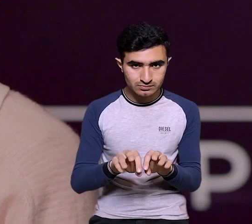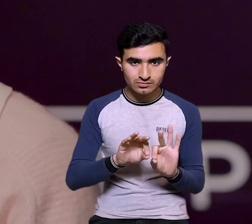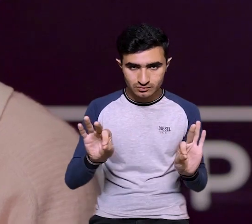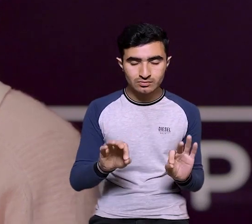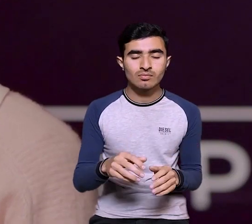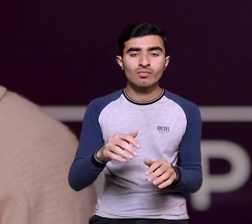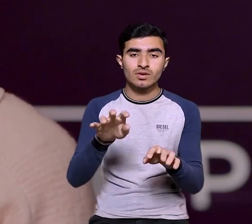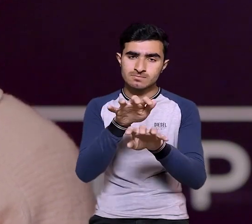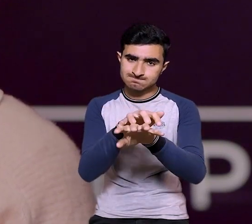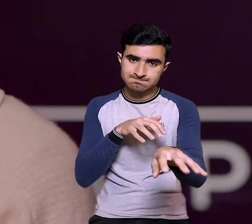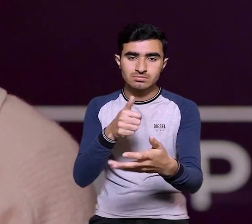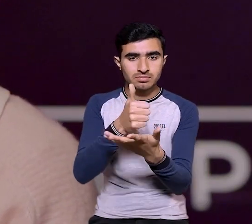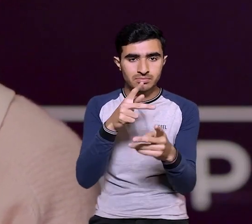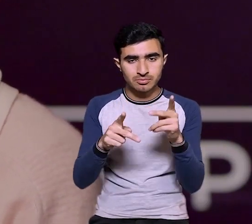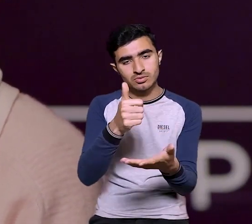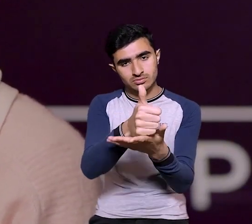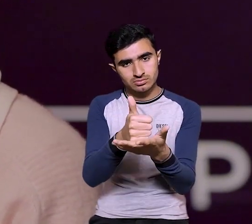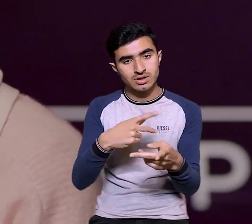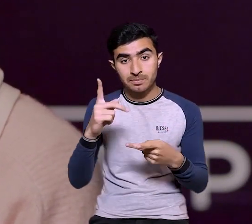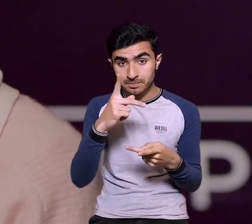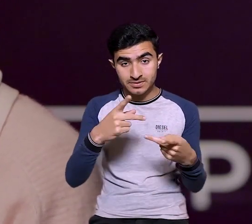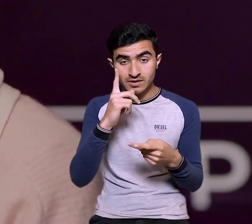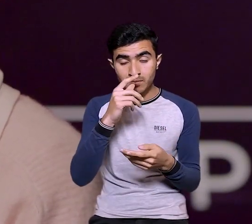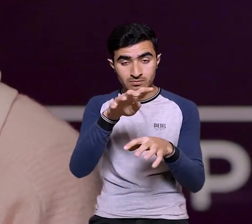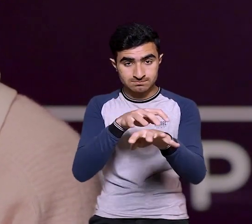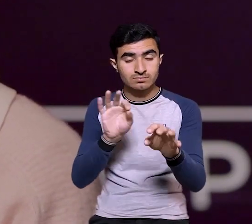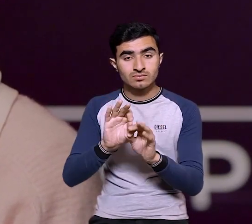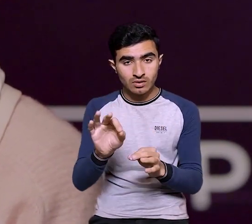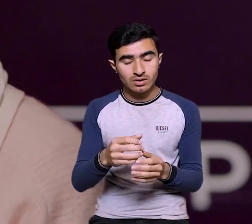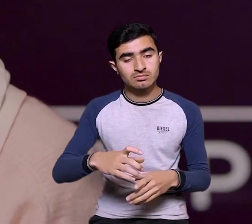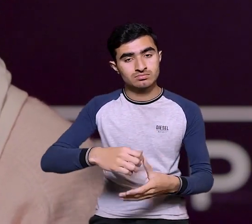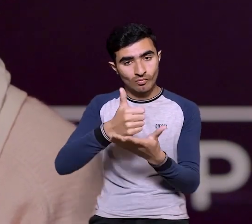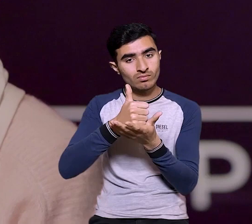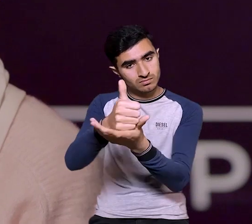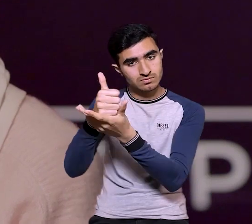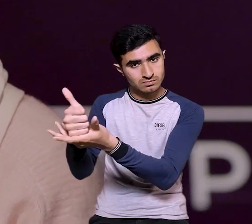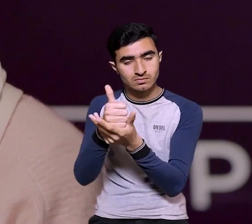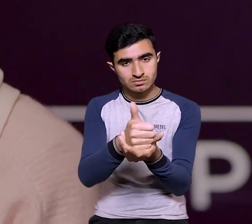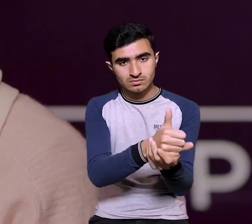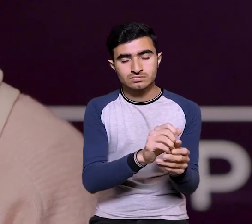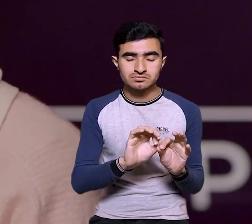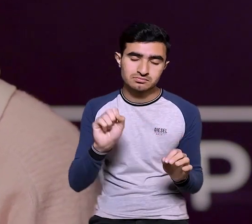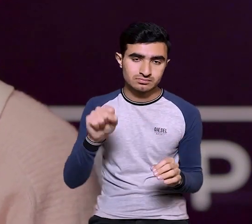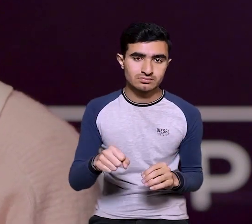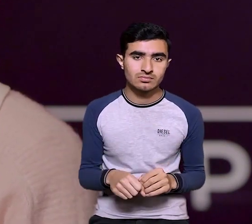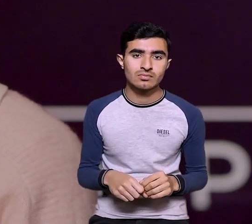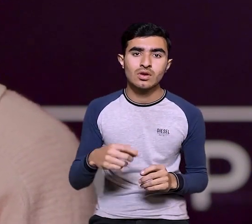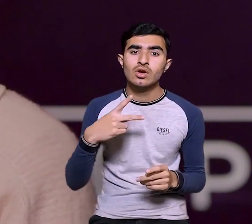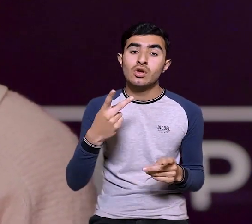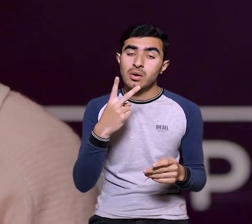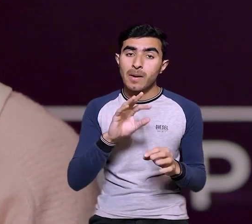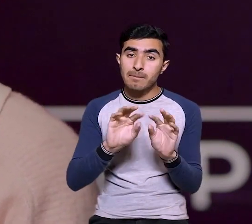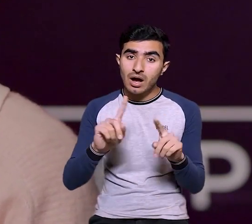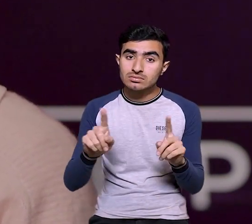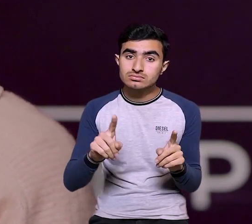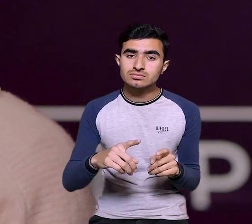वी कांट गिव अवार्ड टू एवरीबडी इन पाकिस्तान. दे हैव टू बी लाइंड अप एंड द बेस्ट वन हैव टू कम अप. सो दिस इज़ हाउ इट हैपेंस